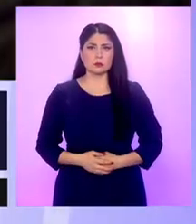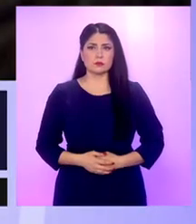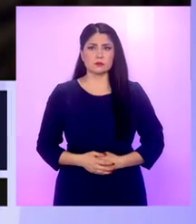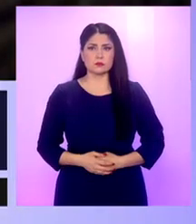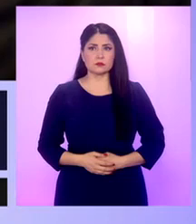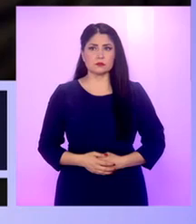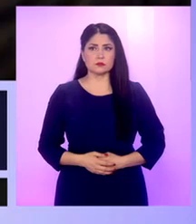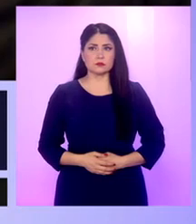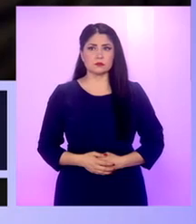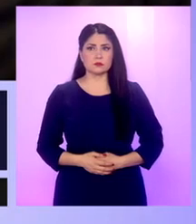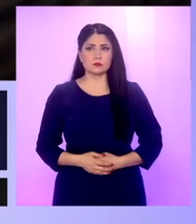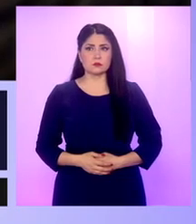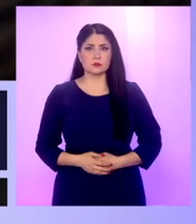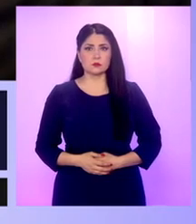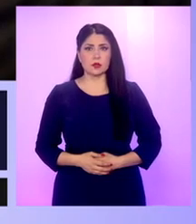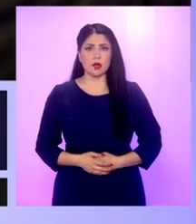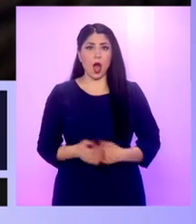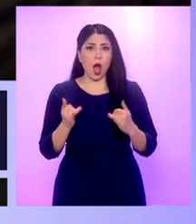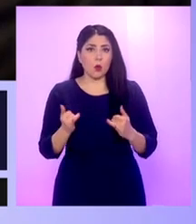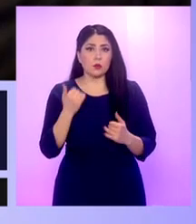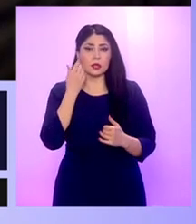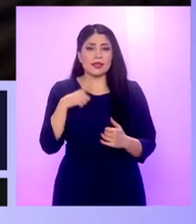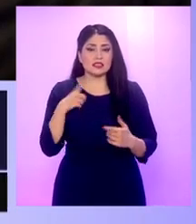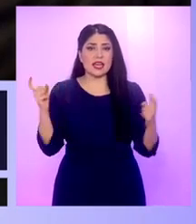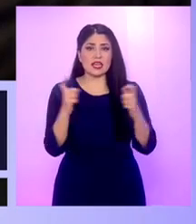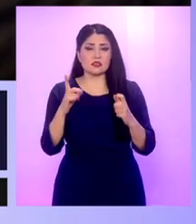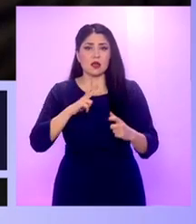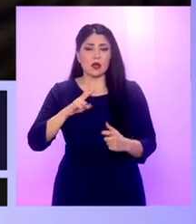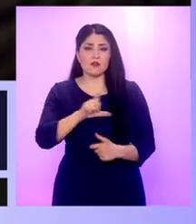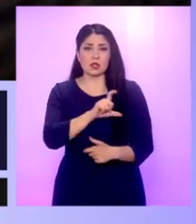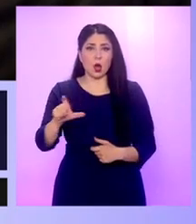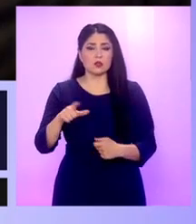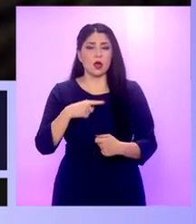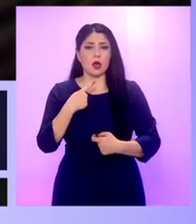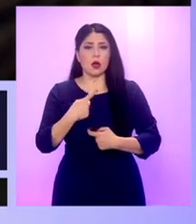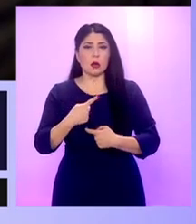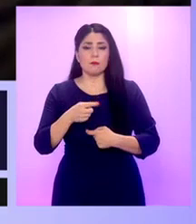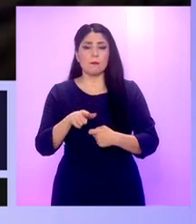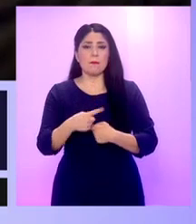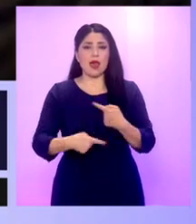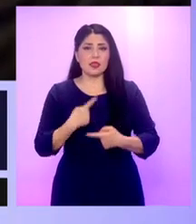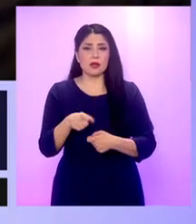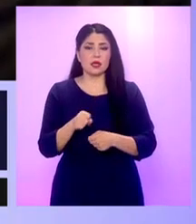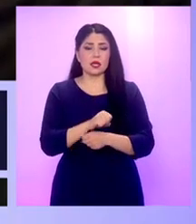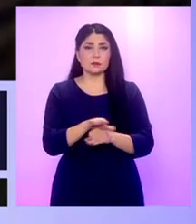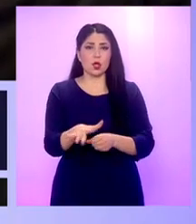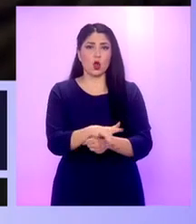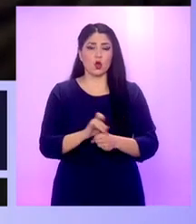condițiile acestea de criză gravă date de pandemie în sănătate. Acolo